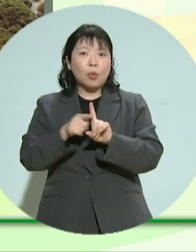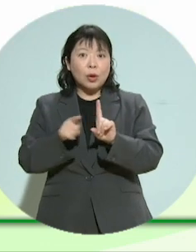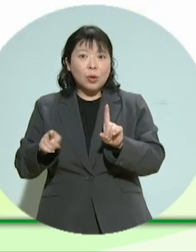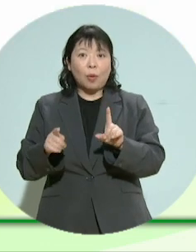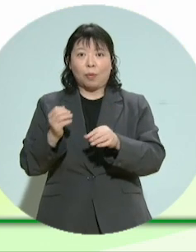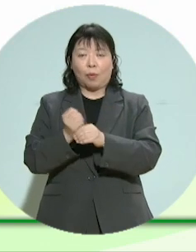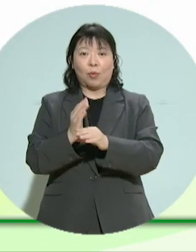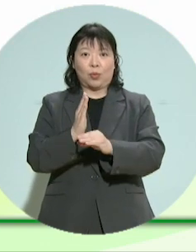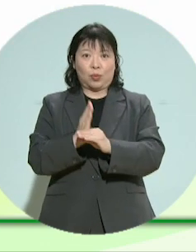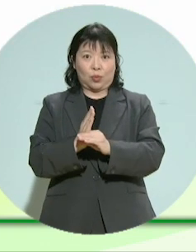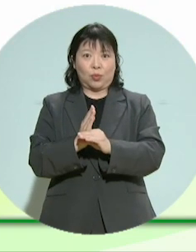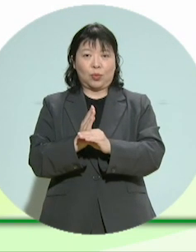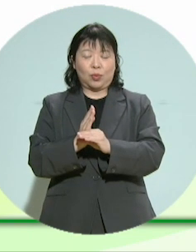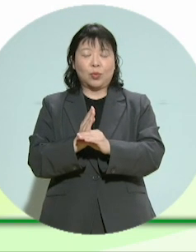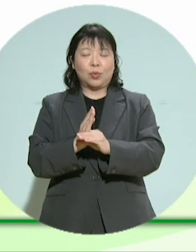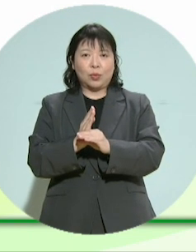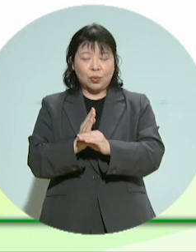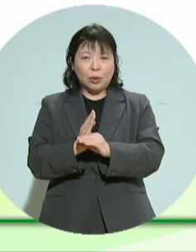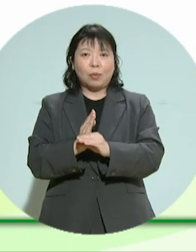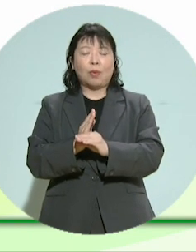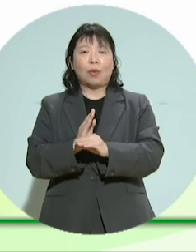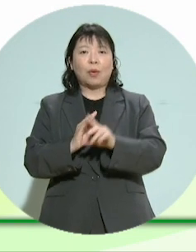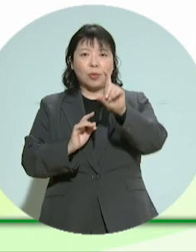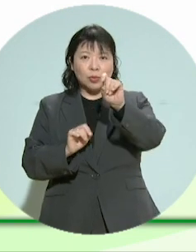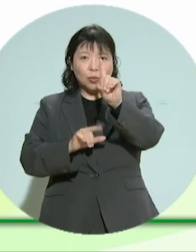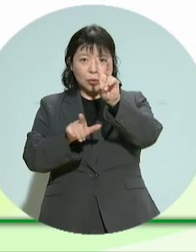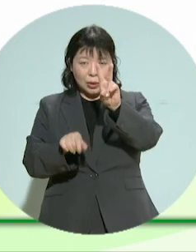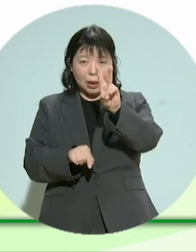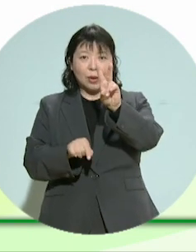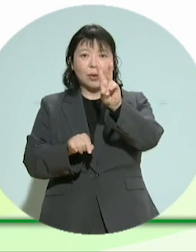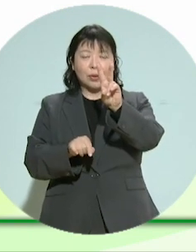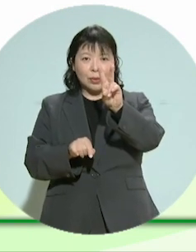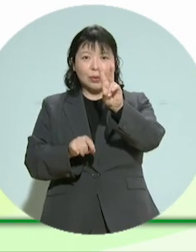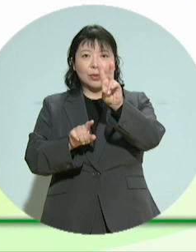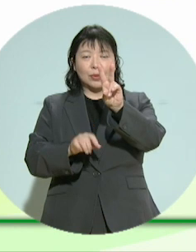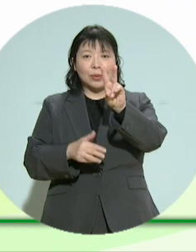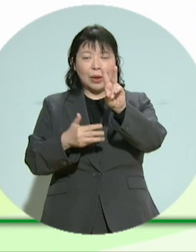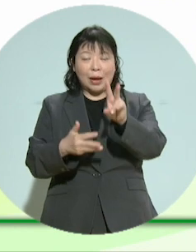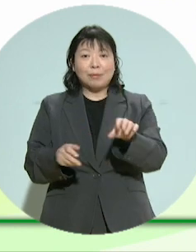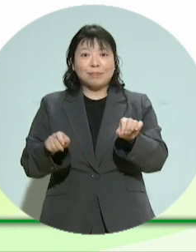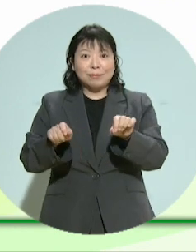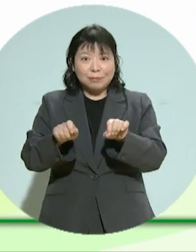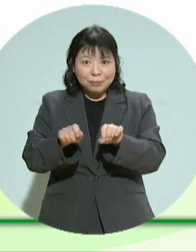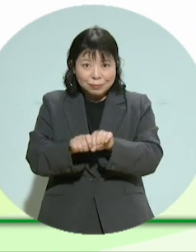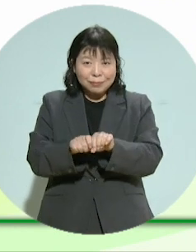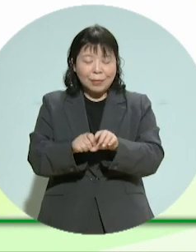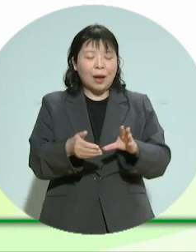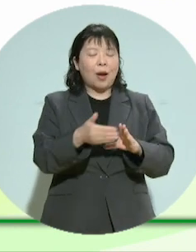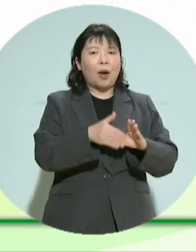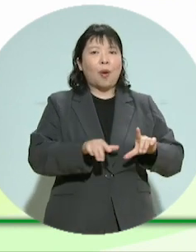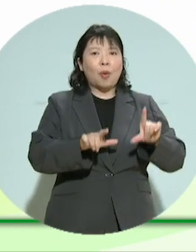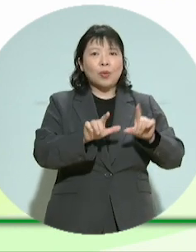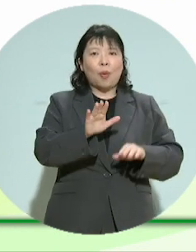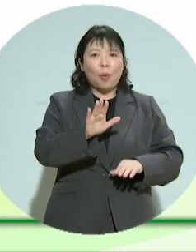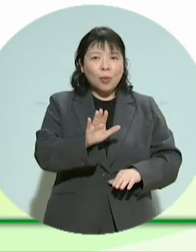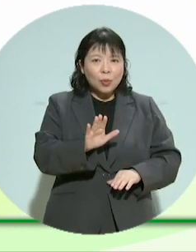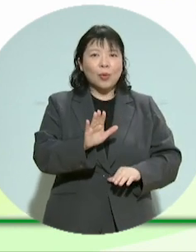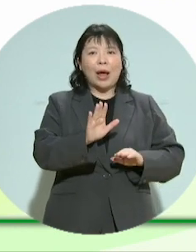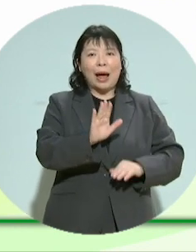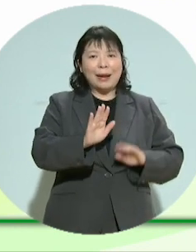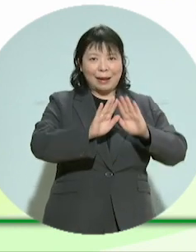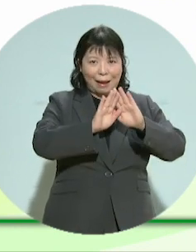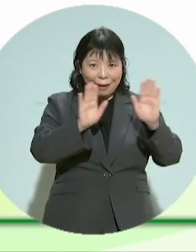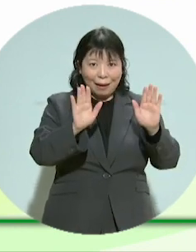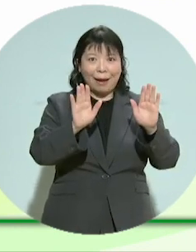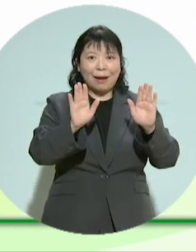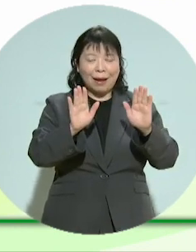が、来月18日日曜日の午後3時に開通し、江東区有明から千代田区